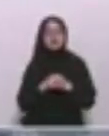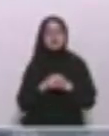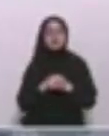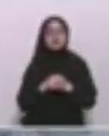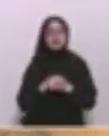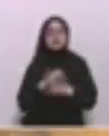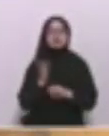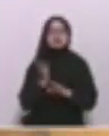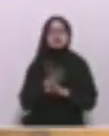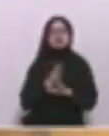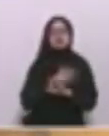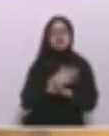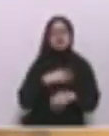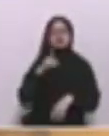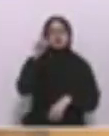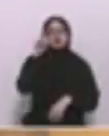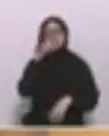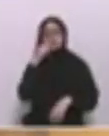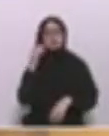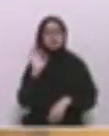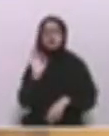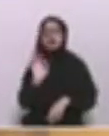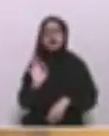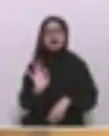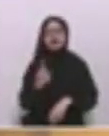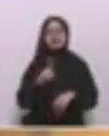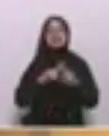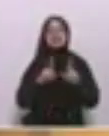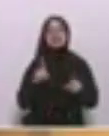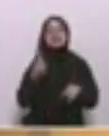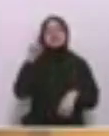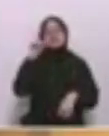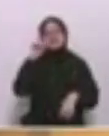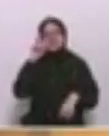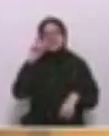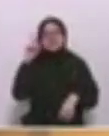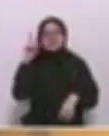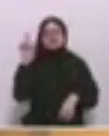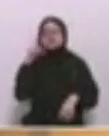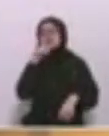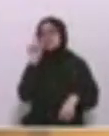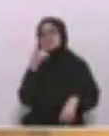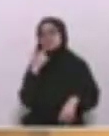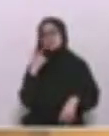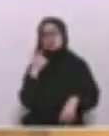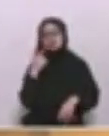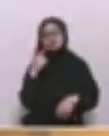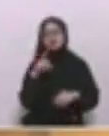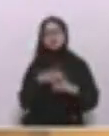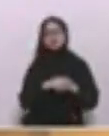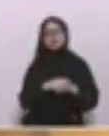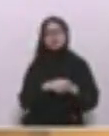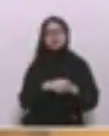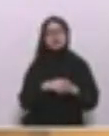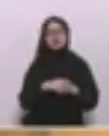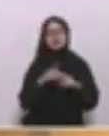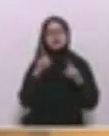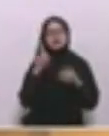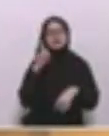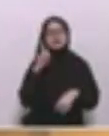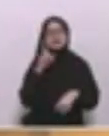luruskan bukan 10.000 UMKM tetapi 1000 UMKM ya Jadi bukan 10.000 tapi